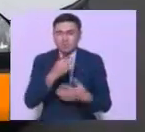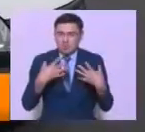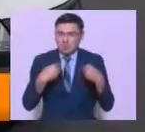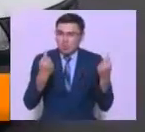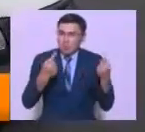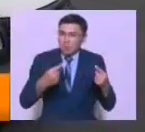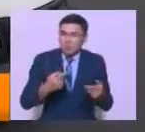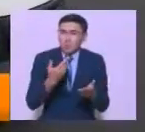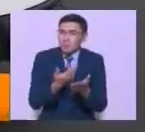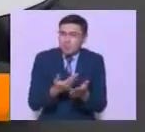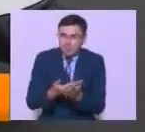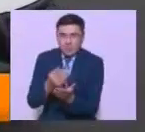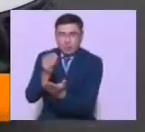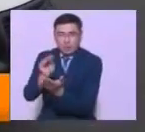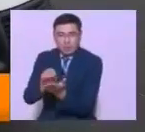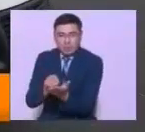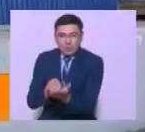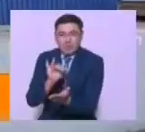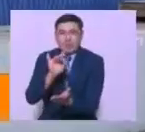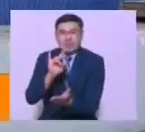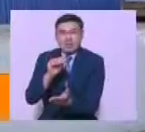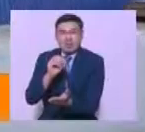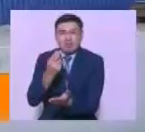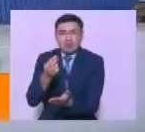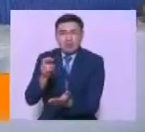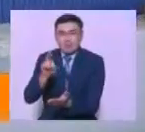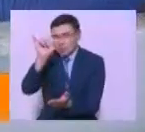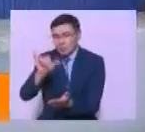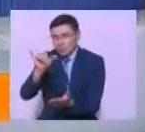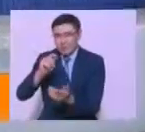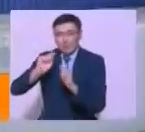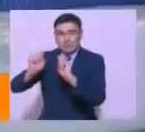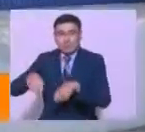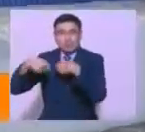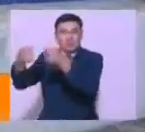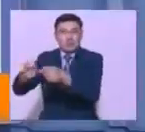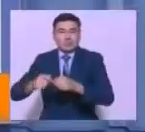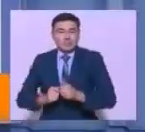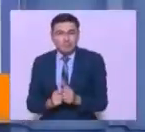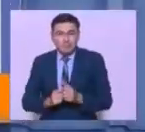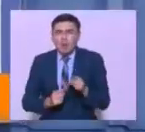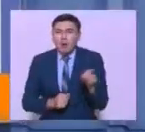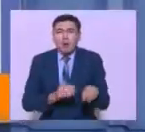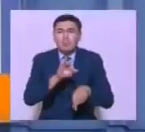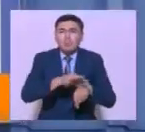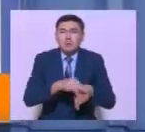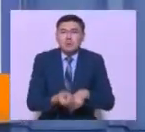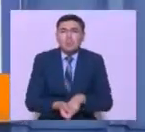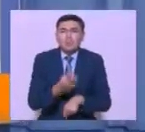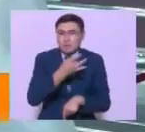облыстық инфекциялық стационарға жөнелтті. Бұл бүгін Ақтау әуежайында маймыл шешегіне қарсы өткен арнайы оқу жаттығу